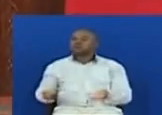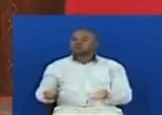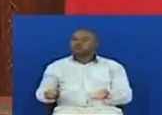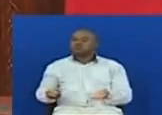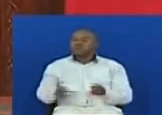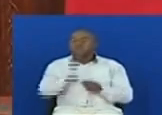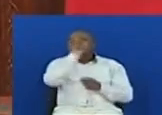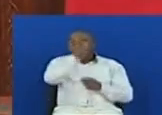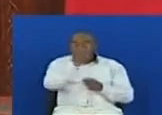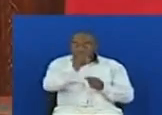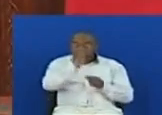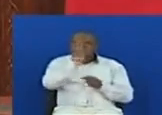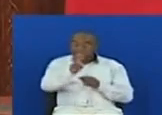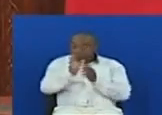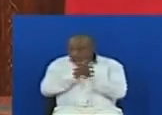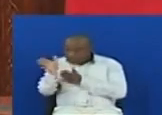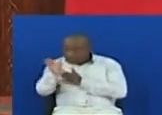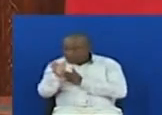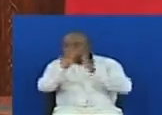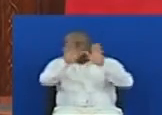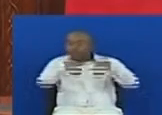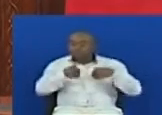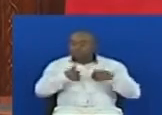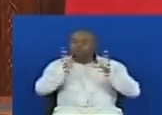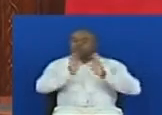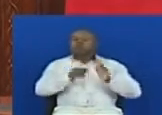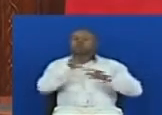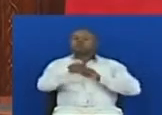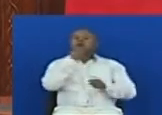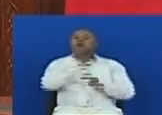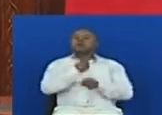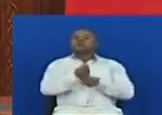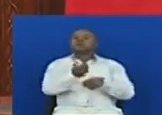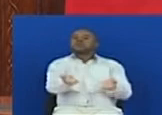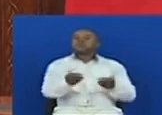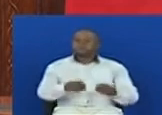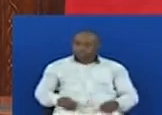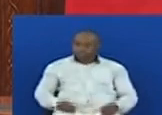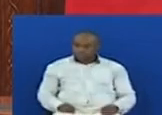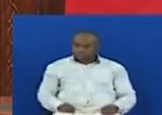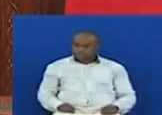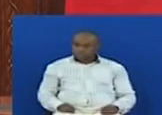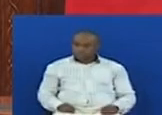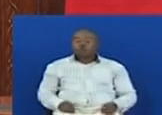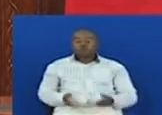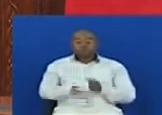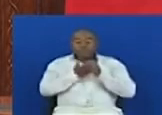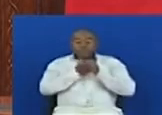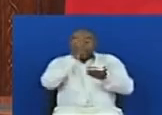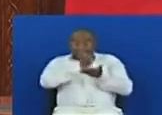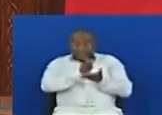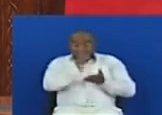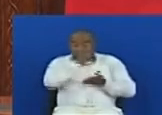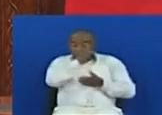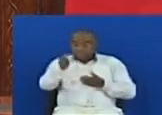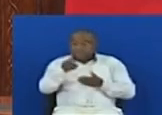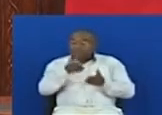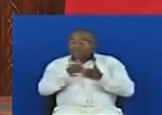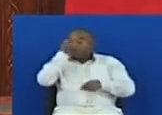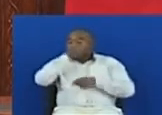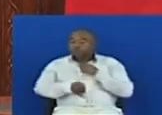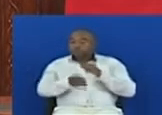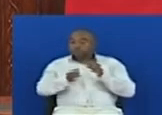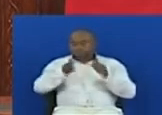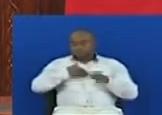bunge? Wataendelea kulikimbia bunge, tutabakia bungeni tukifanya kazi kwa asili na haki ya Watanzania, na mpaka wa mwisho wa Tanzania